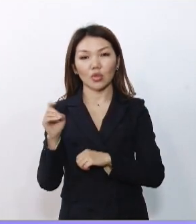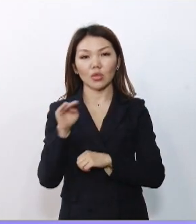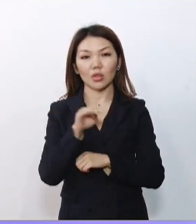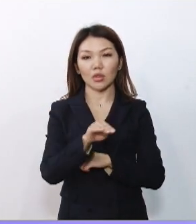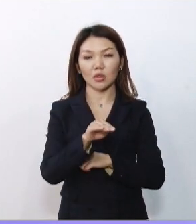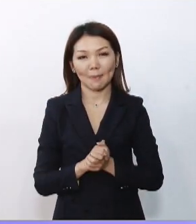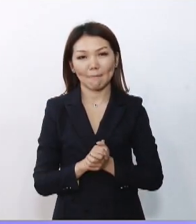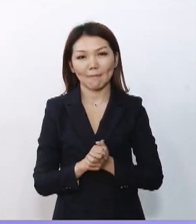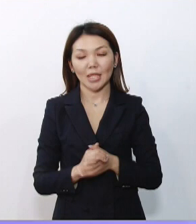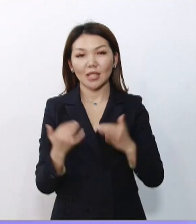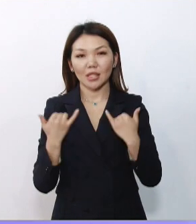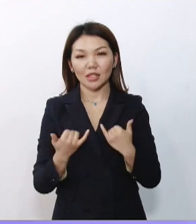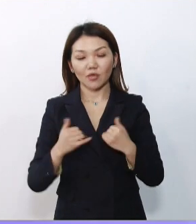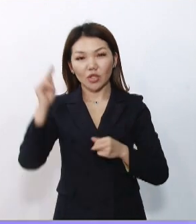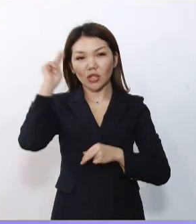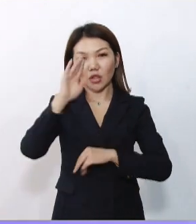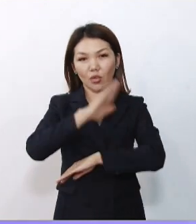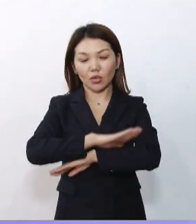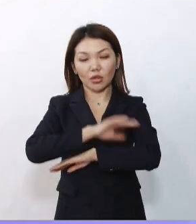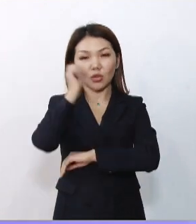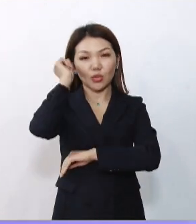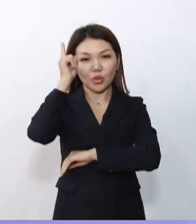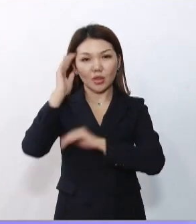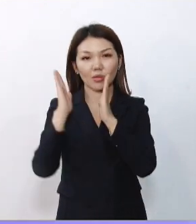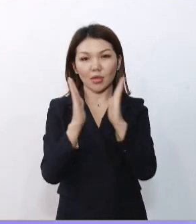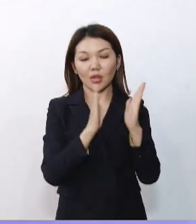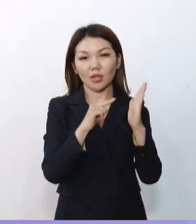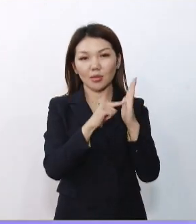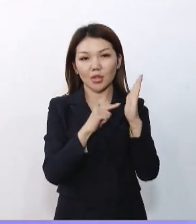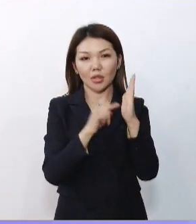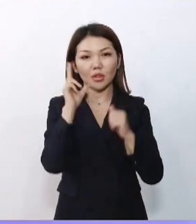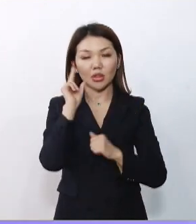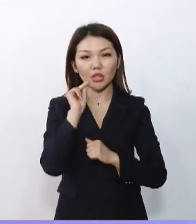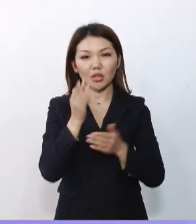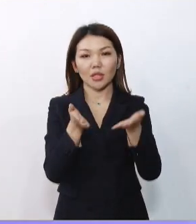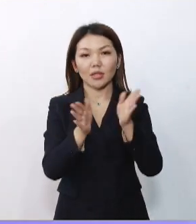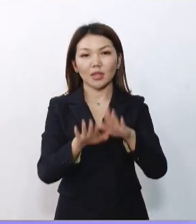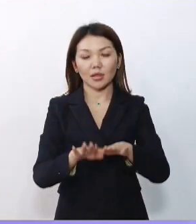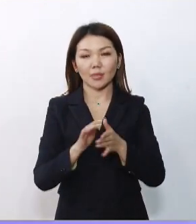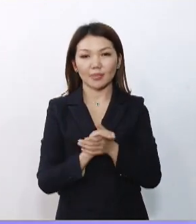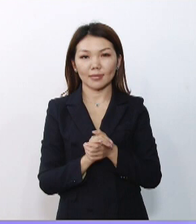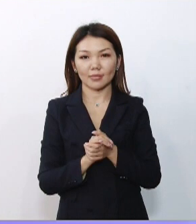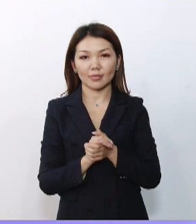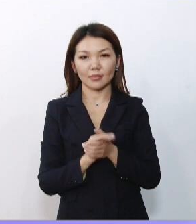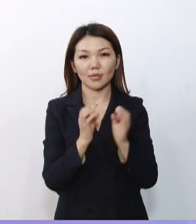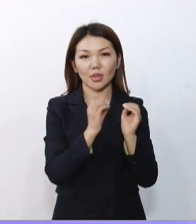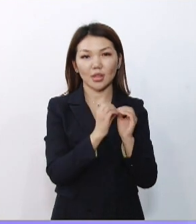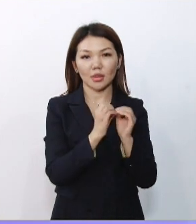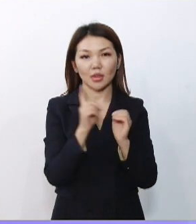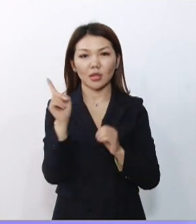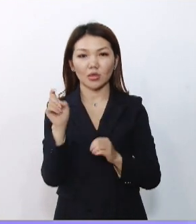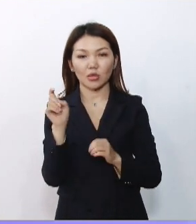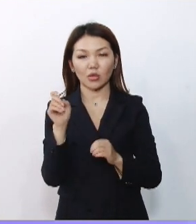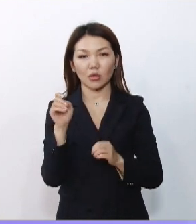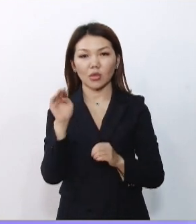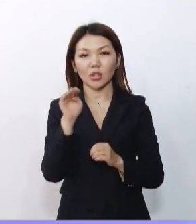1000. Сегодня на уроке узнаем алгоритм деления числа с остатком на 10,